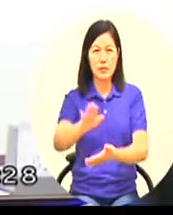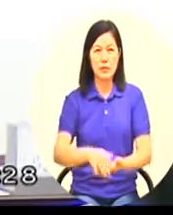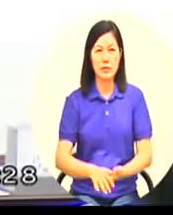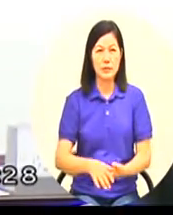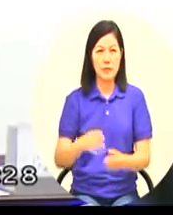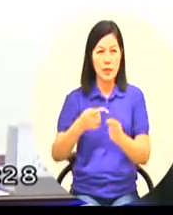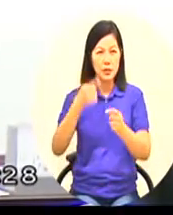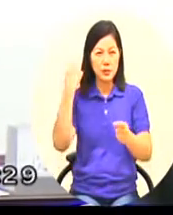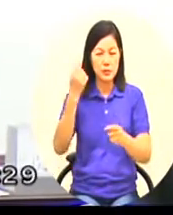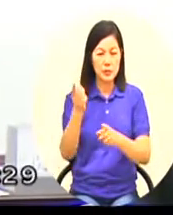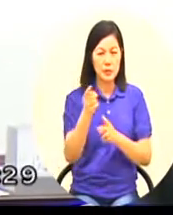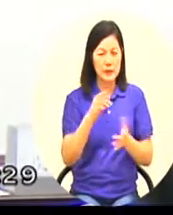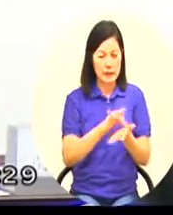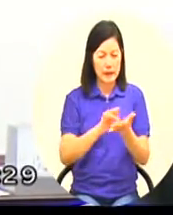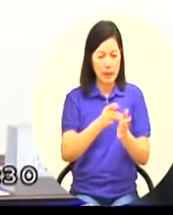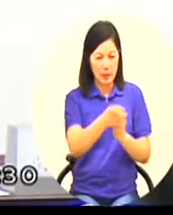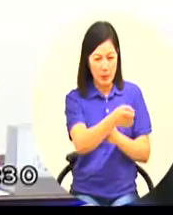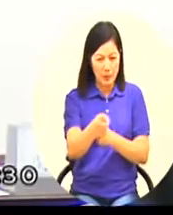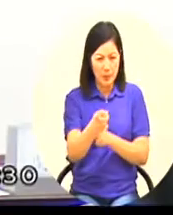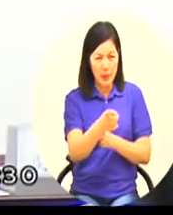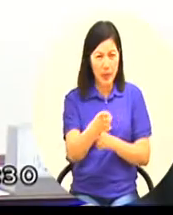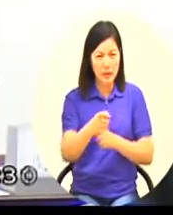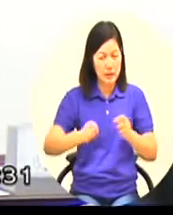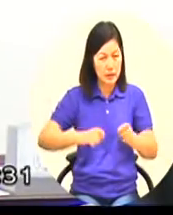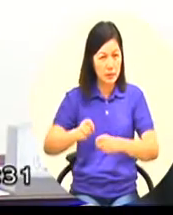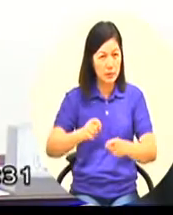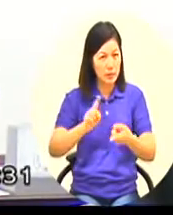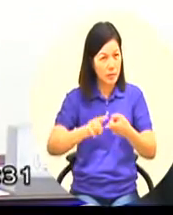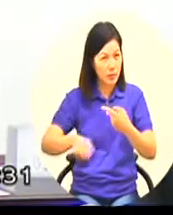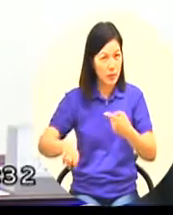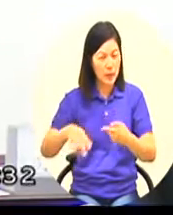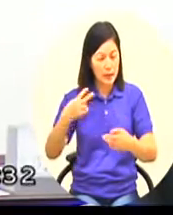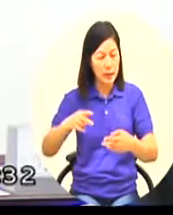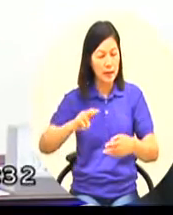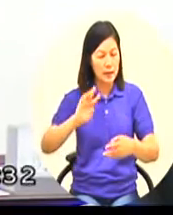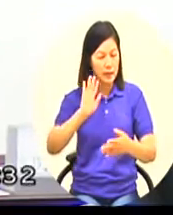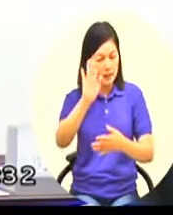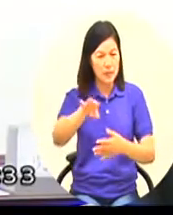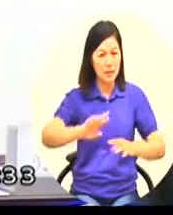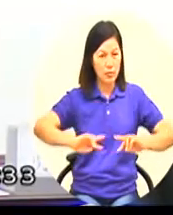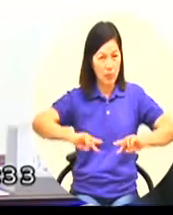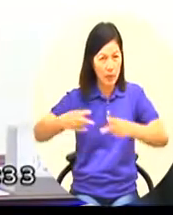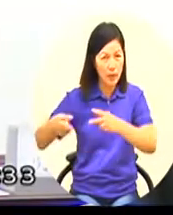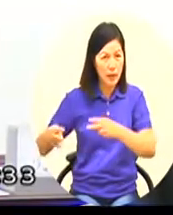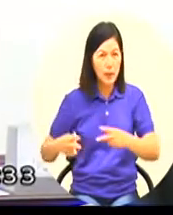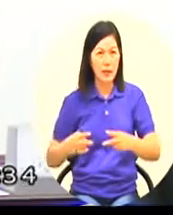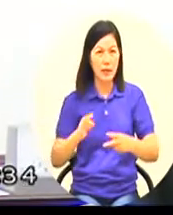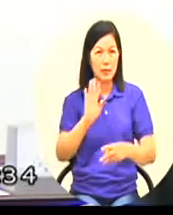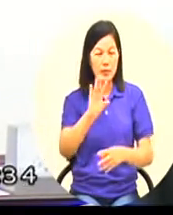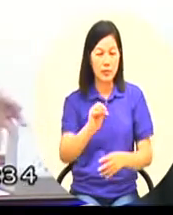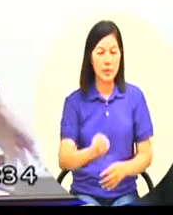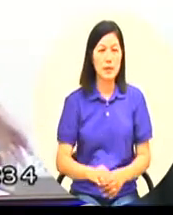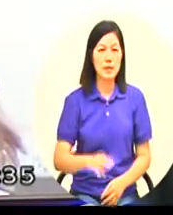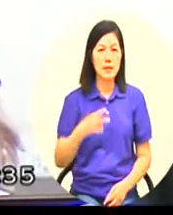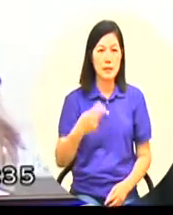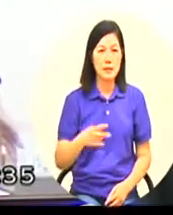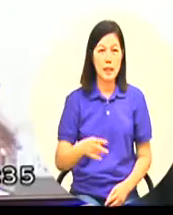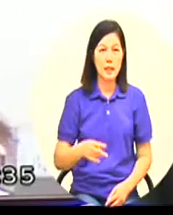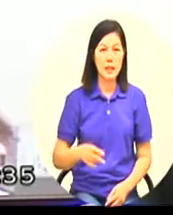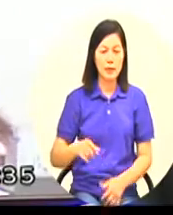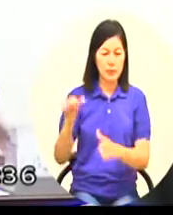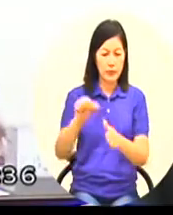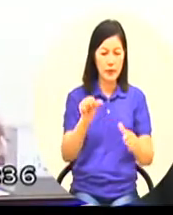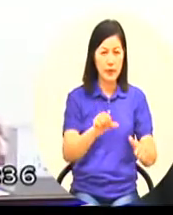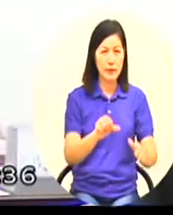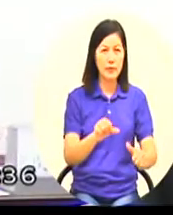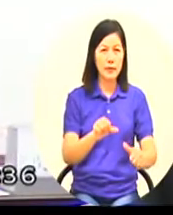年的喷药政策是不是对？到后来做了怎么样的调整？后来全面的罚单，好，全面的罚单，我相